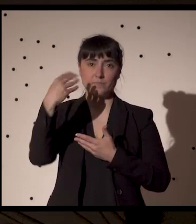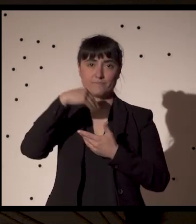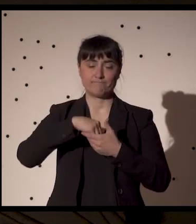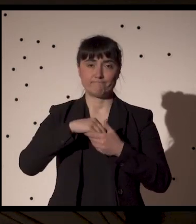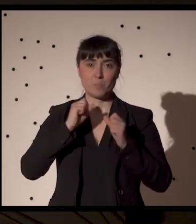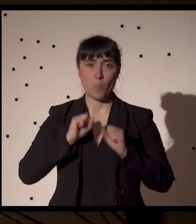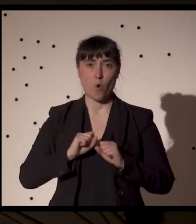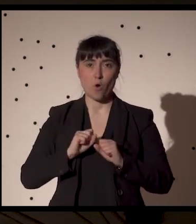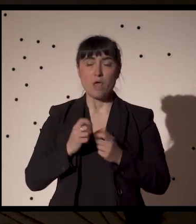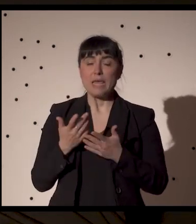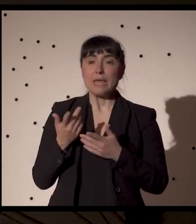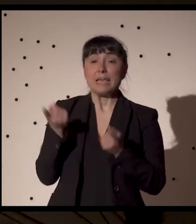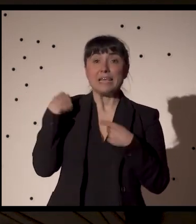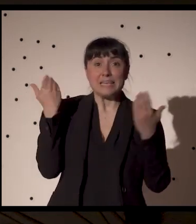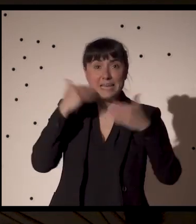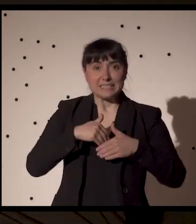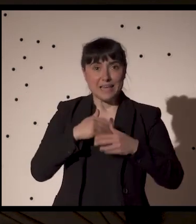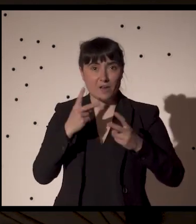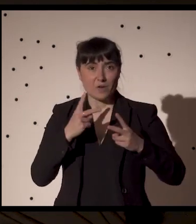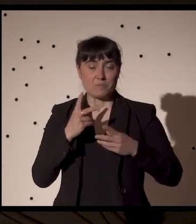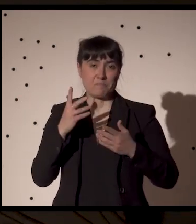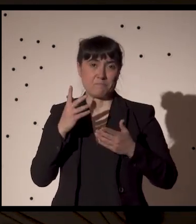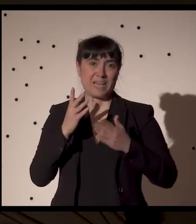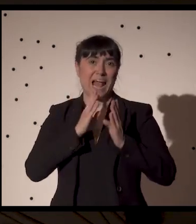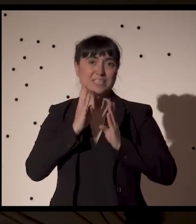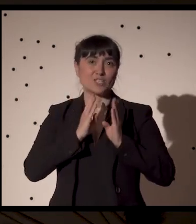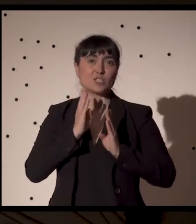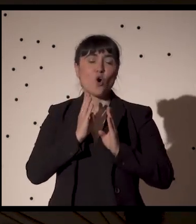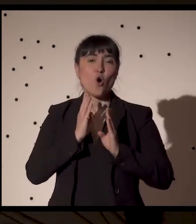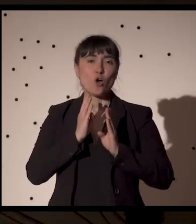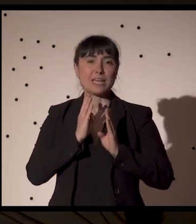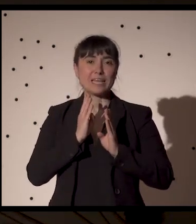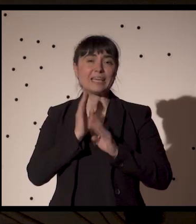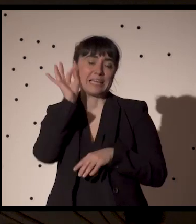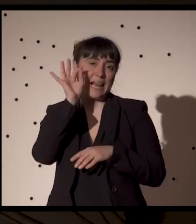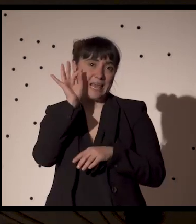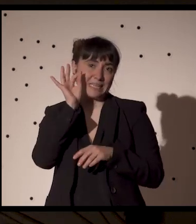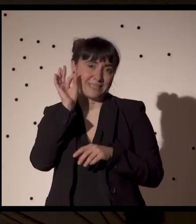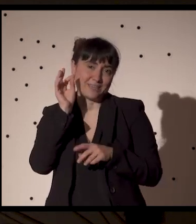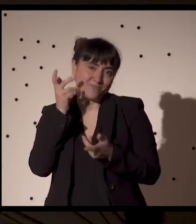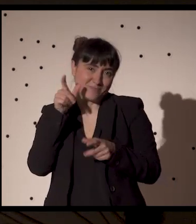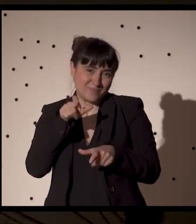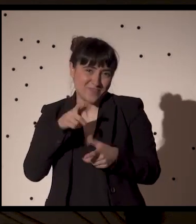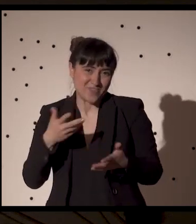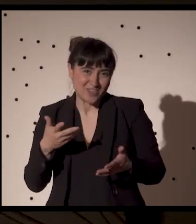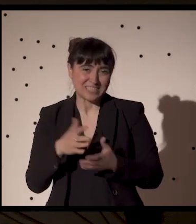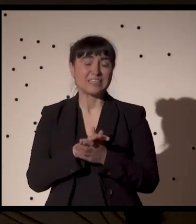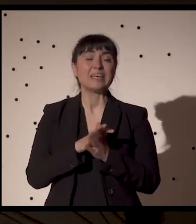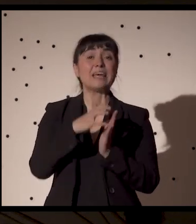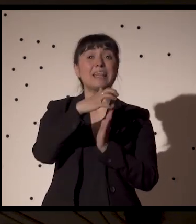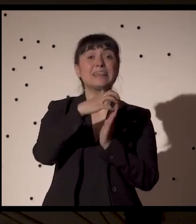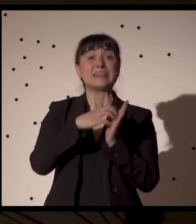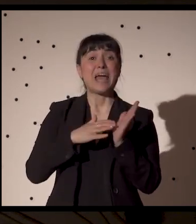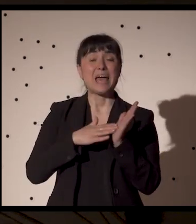qualità di un progetto Tra l'altro ieri sera visto che le canzoni sono in inglese ovviamente e il testo è